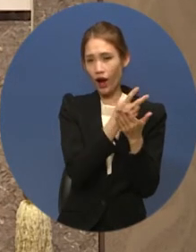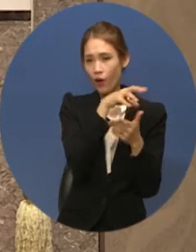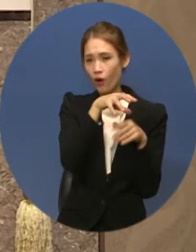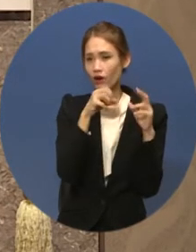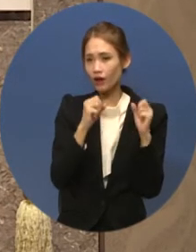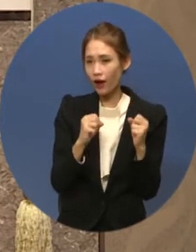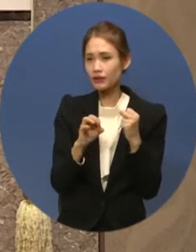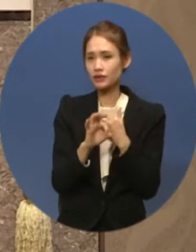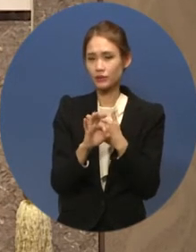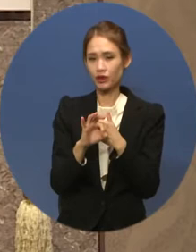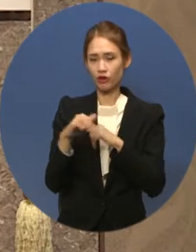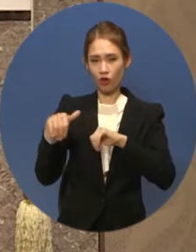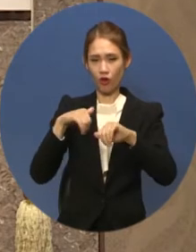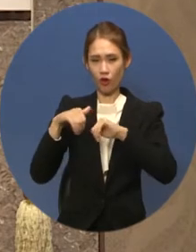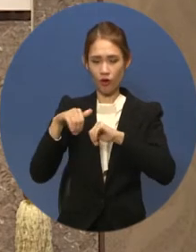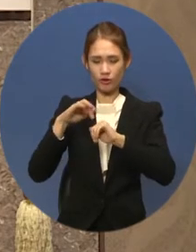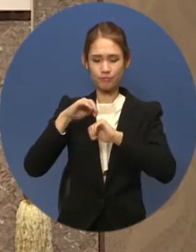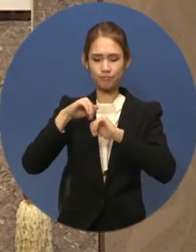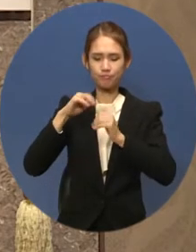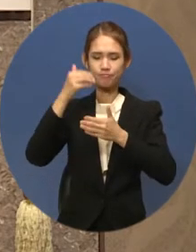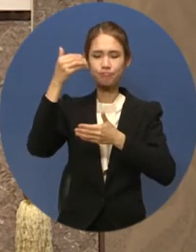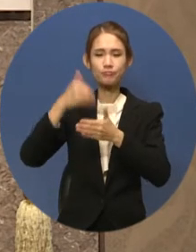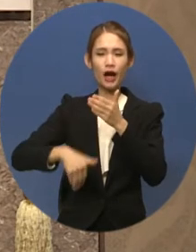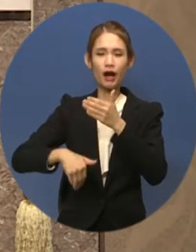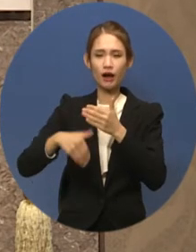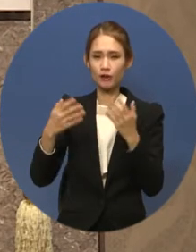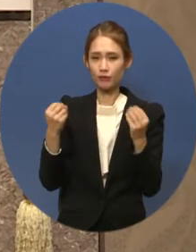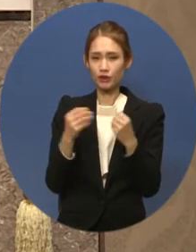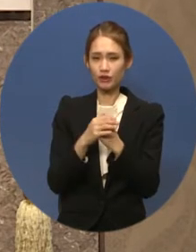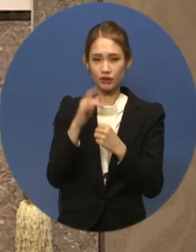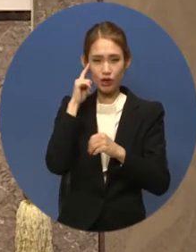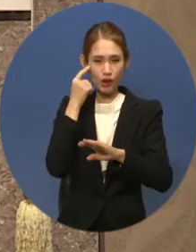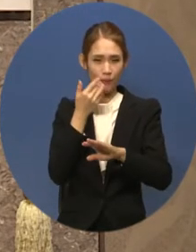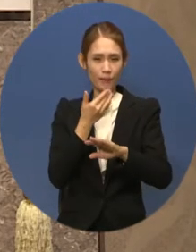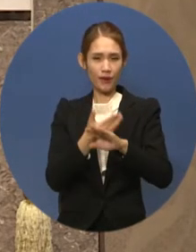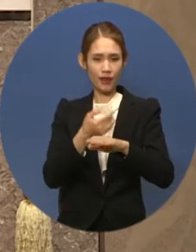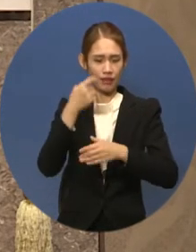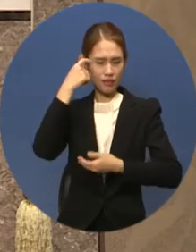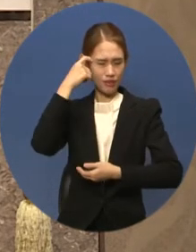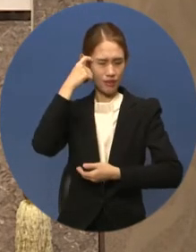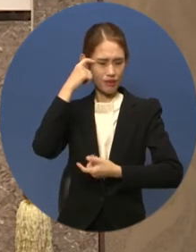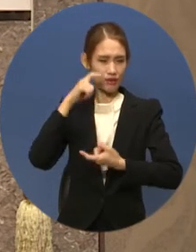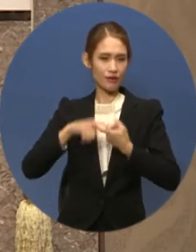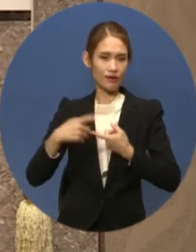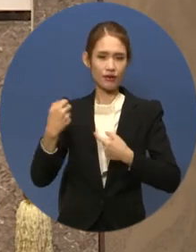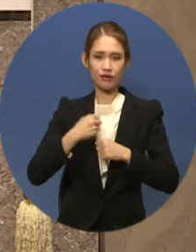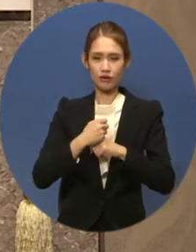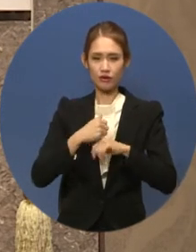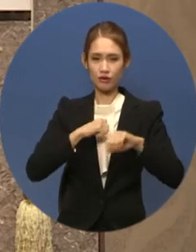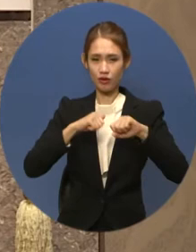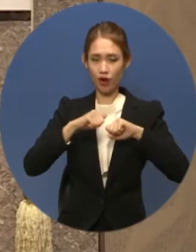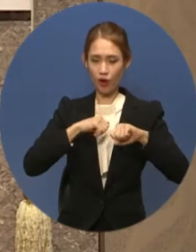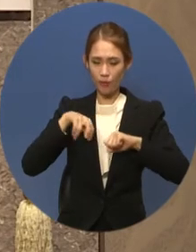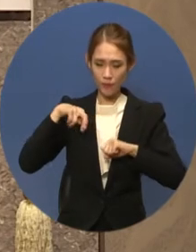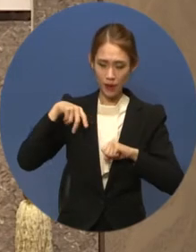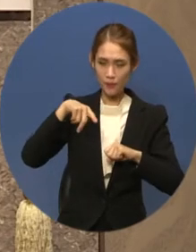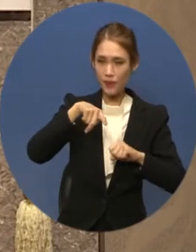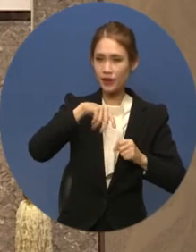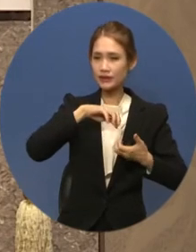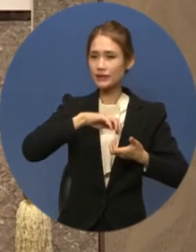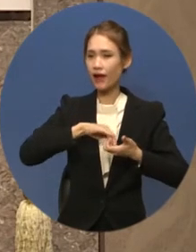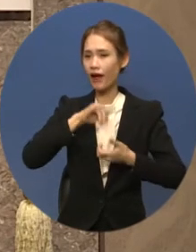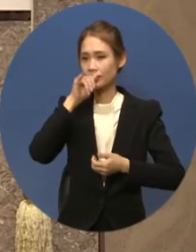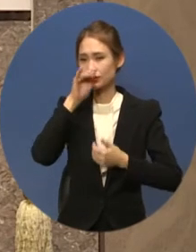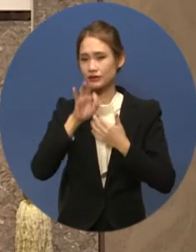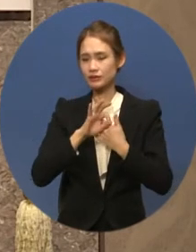많습니다 근데 저희가 설립한 요양원에서 는 반대 의 관점으로 거동을 제한하게 되면 얼마나 심리적으로